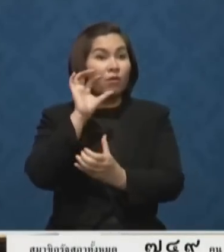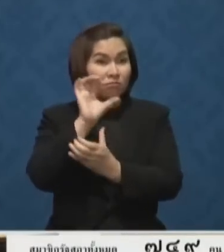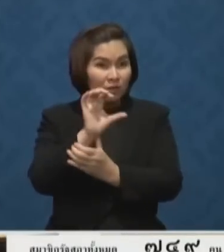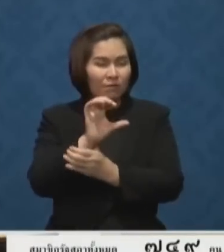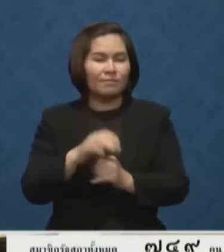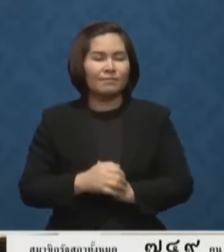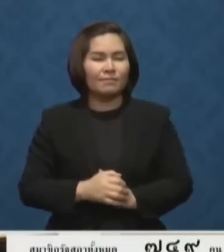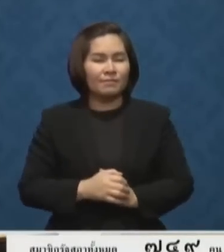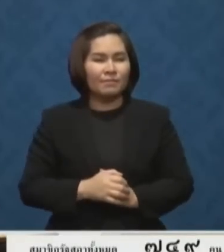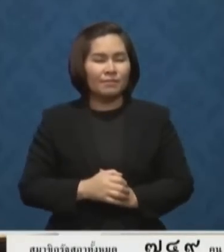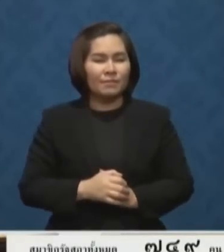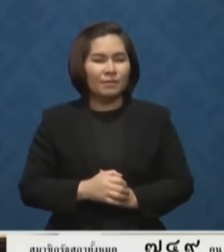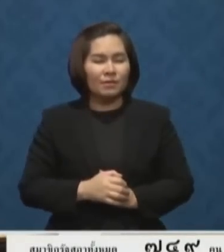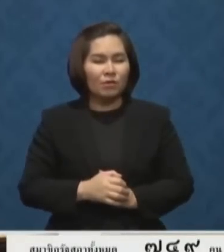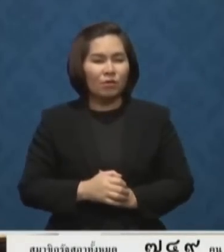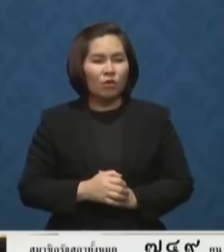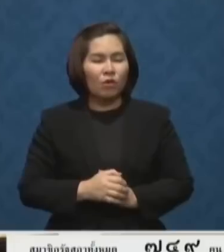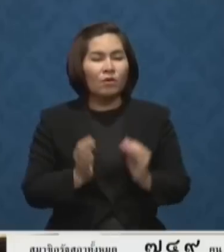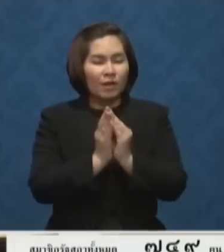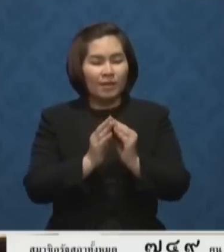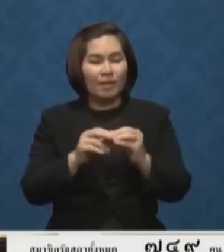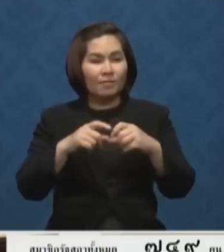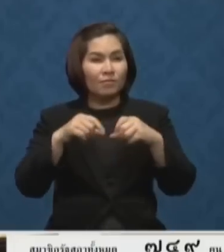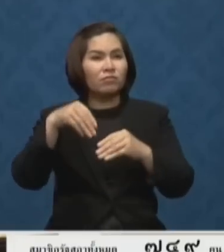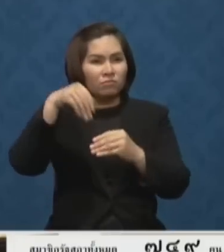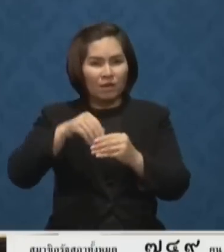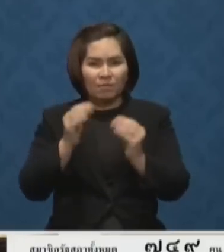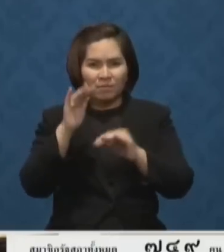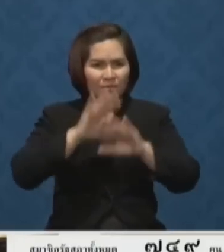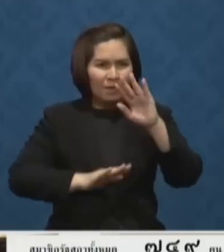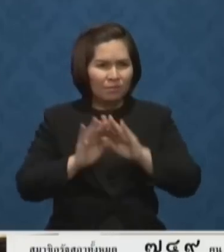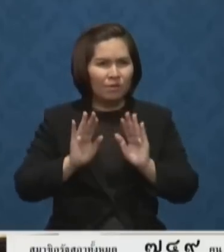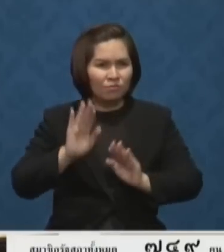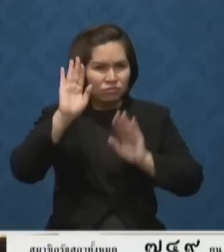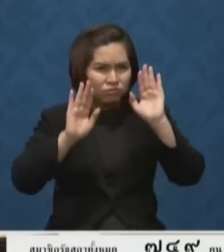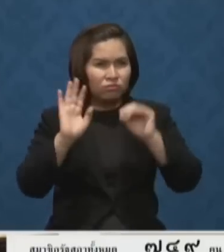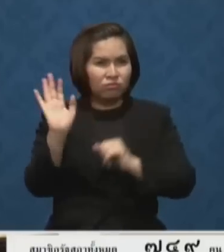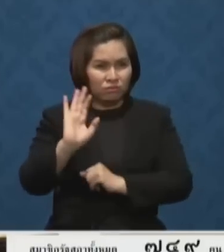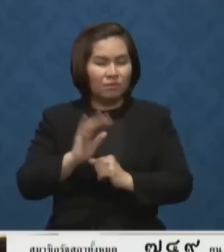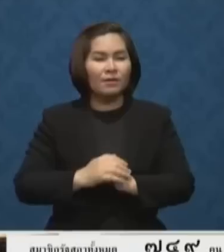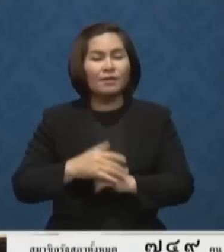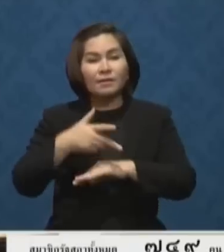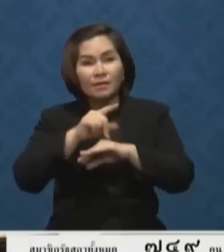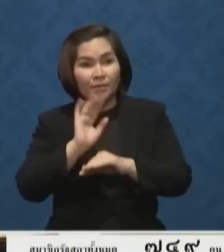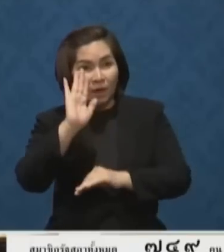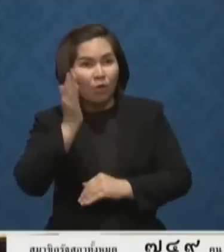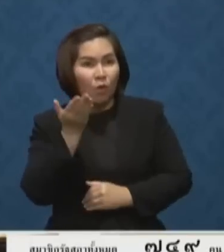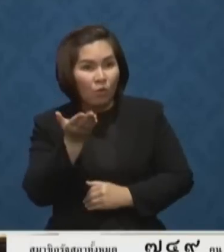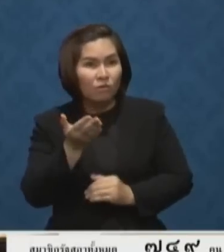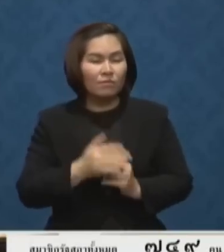รองโดยใช้การลคะแนนครัจะยกมือเหอนปกติไม่ได้ครับเจินครั